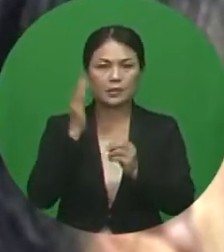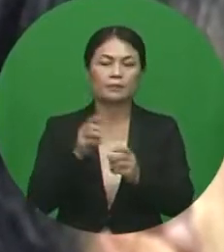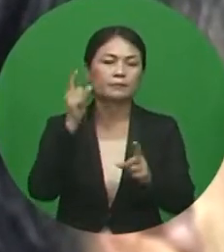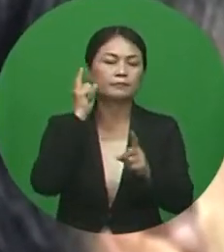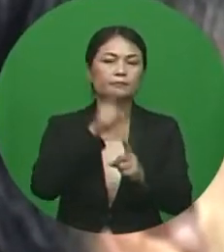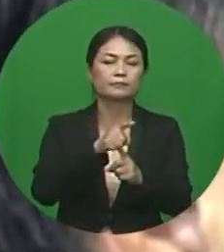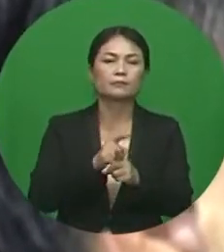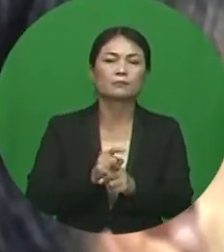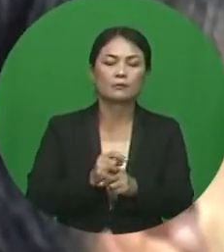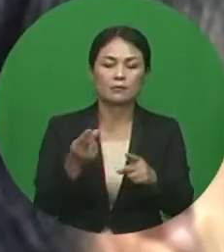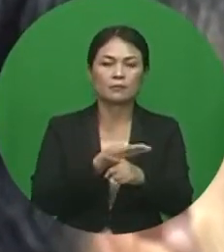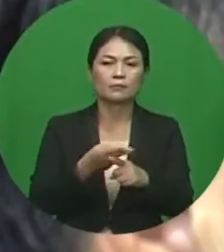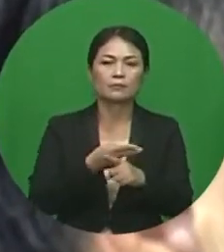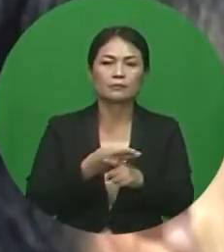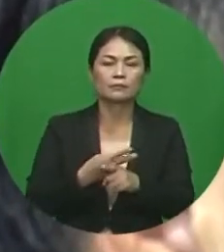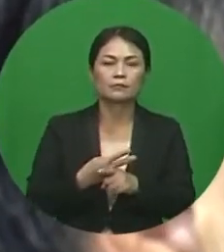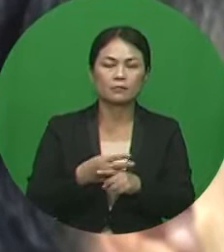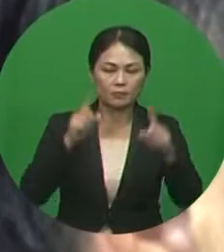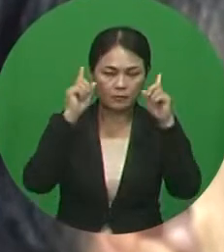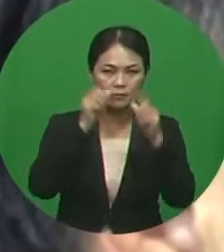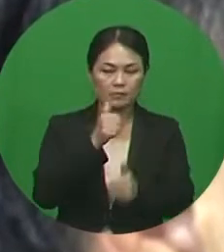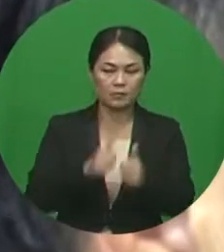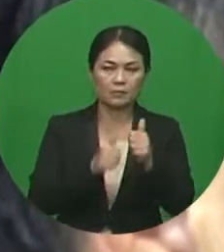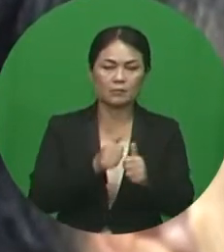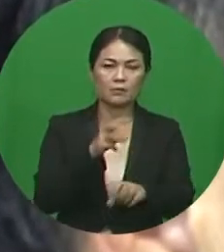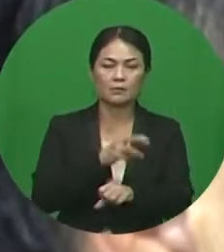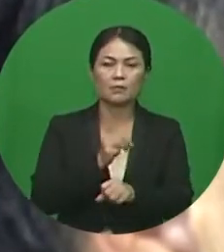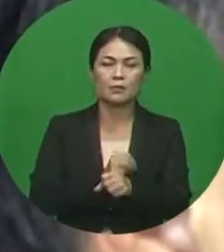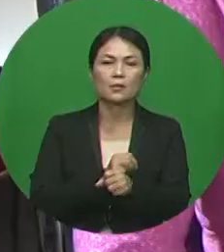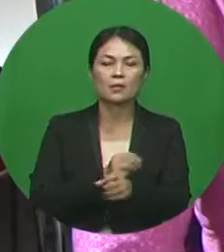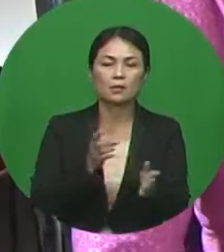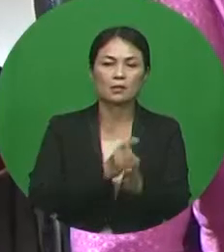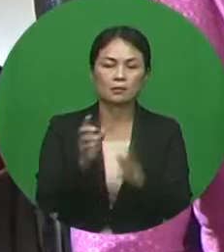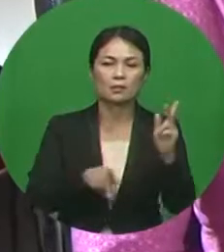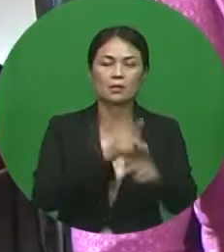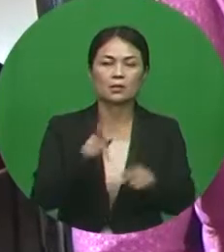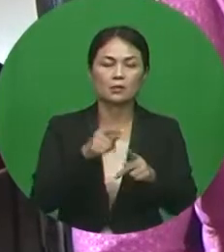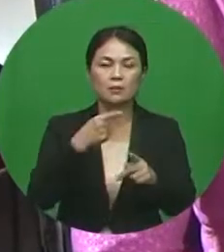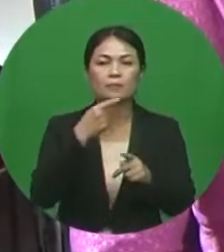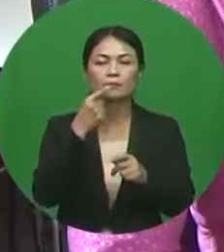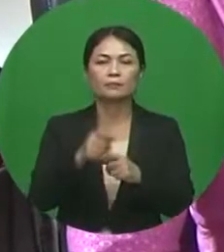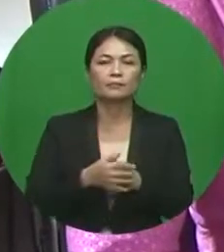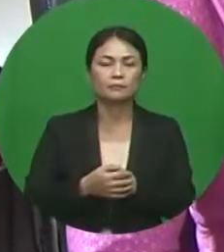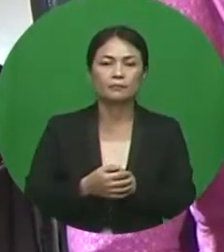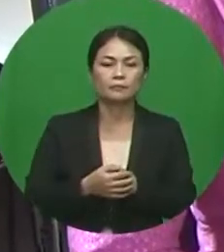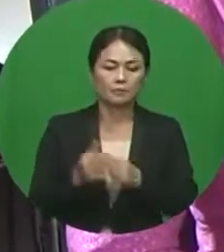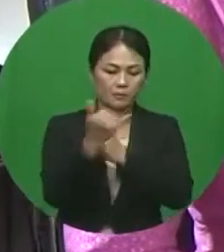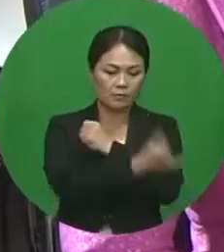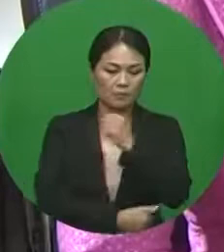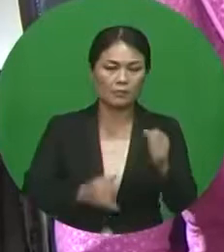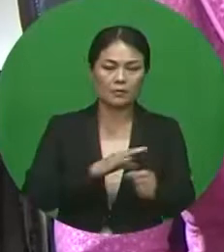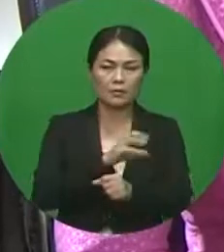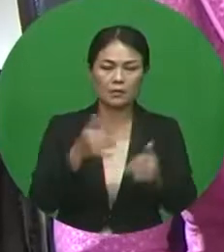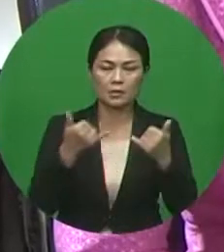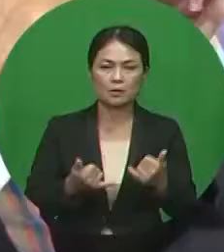បីយកទៅអនុវត្តឯកឧត្តមរដ្ឋមន្ត្រីក្រសួងមុខងារសាធារណៈបានបញ្ជាក់ផងដែរថាប្រទេសកម្ពុជា